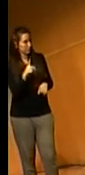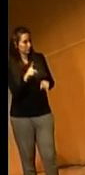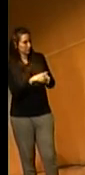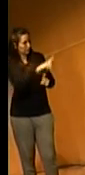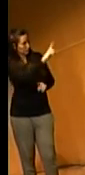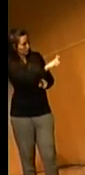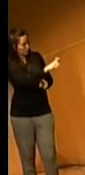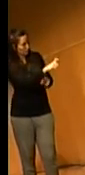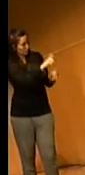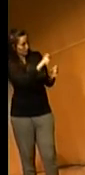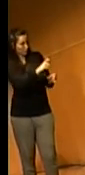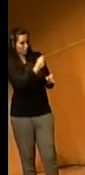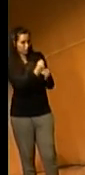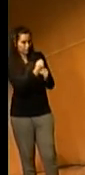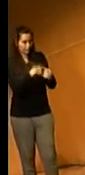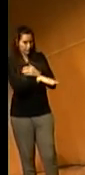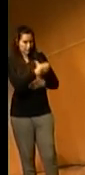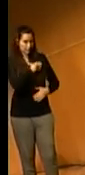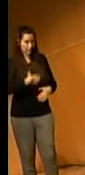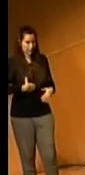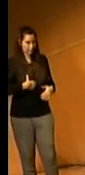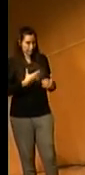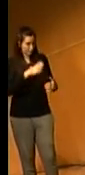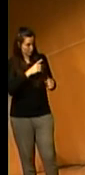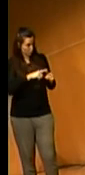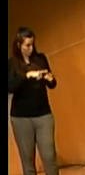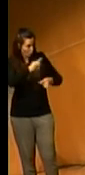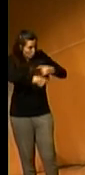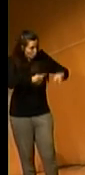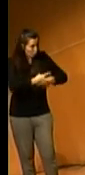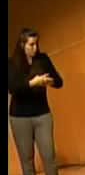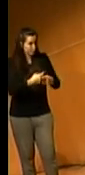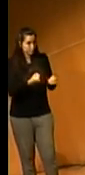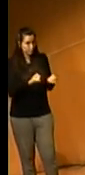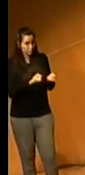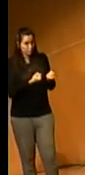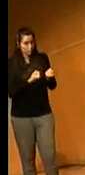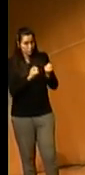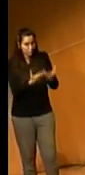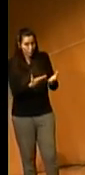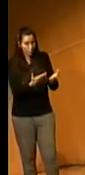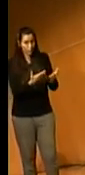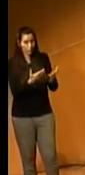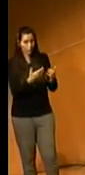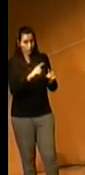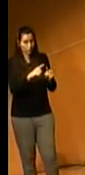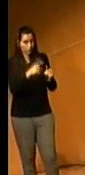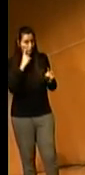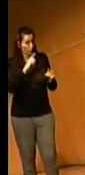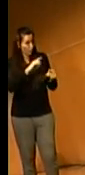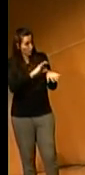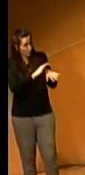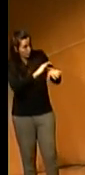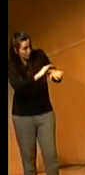pour savoir si c'était en travail. Est-ce qu'il allait y avoir quelque chose de proposé en ce sens, d'accompagnement ou pas du tout ?